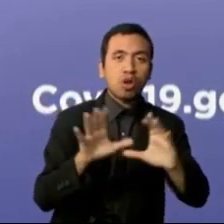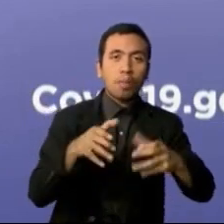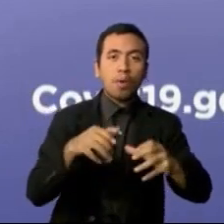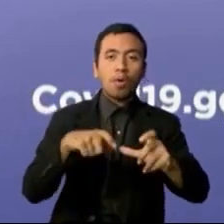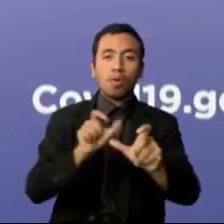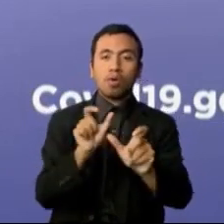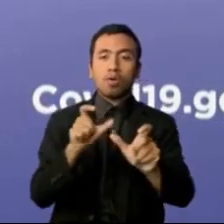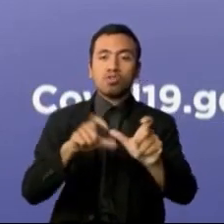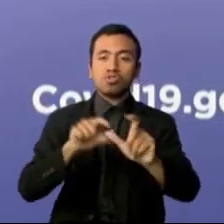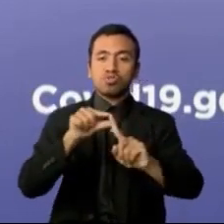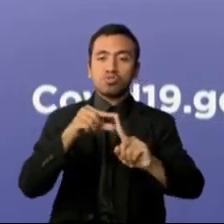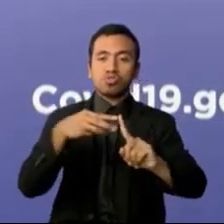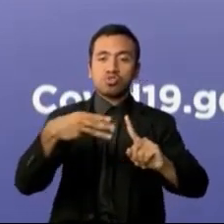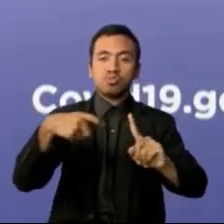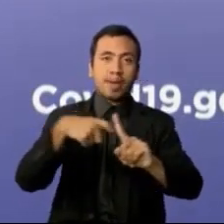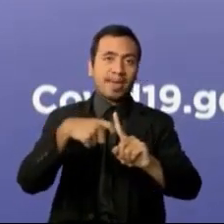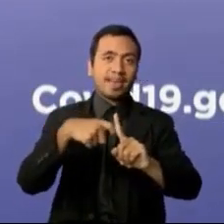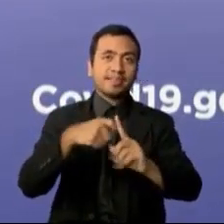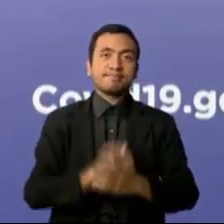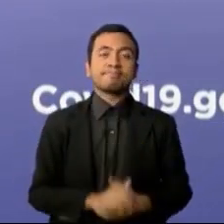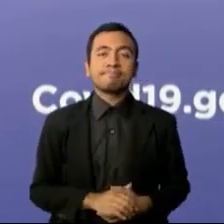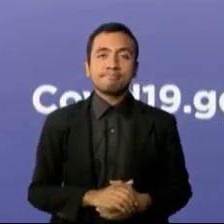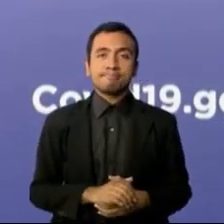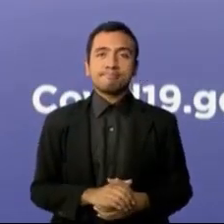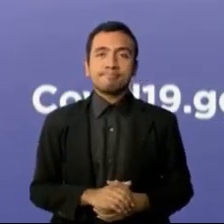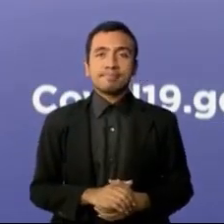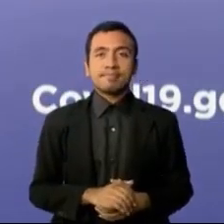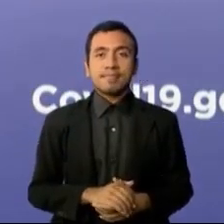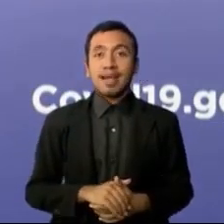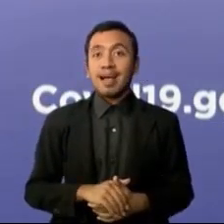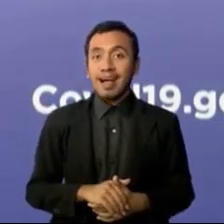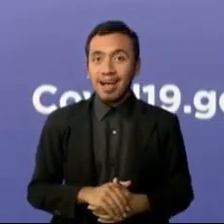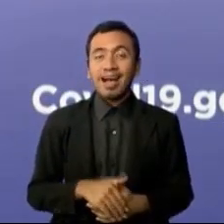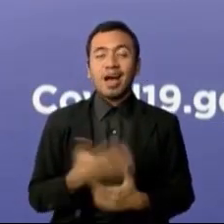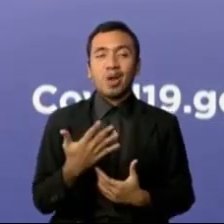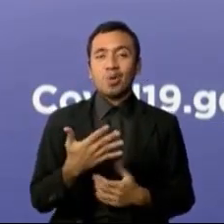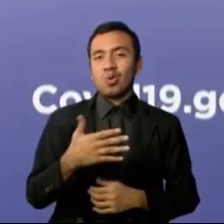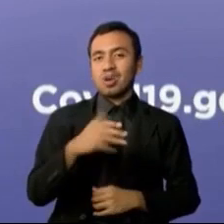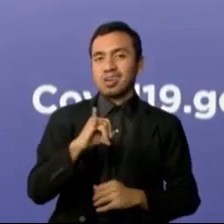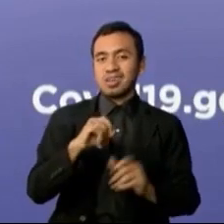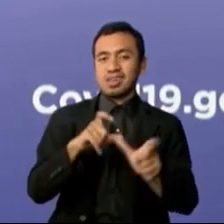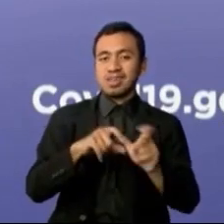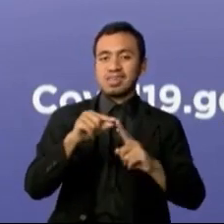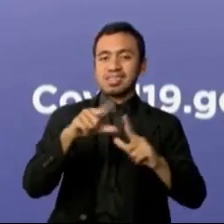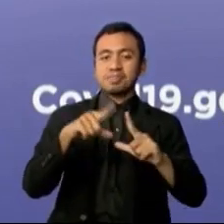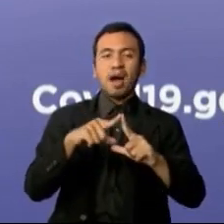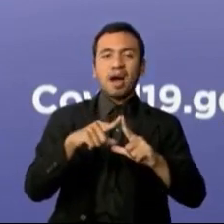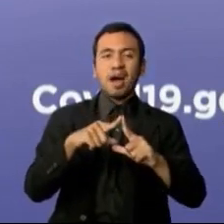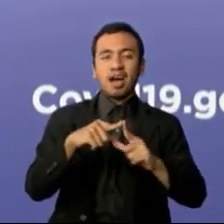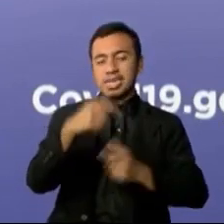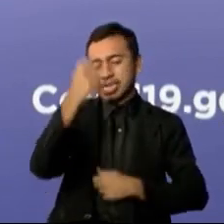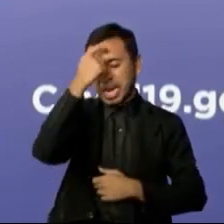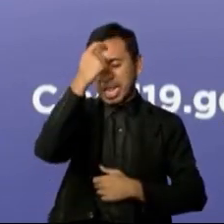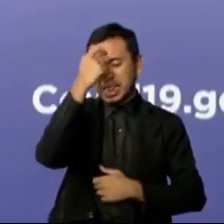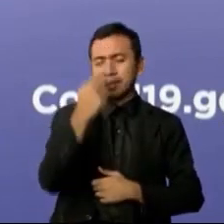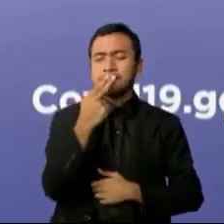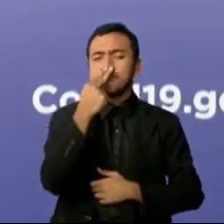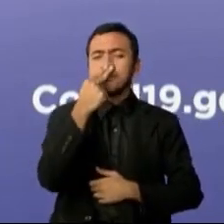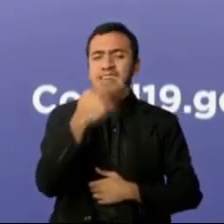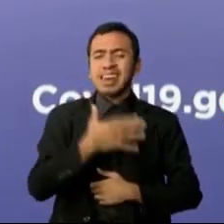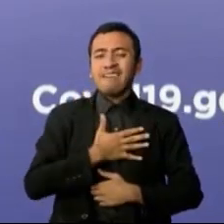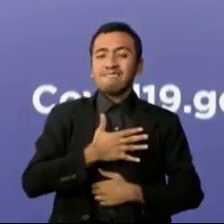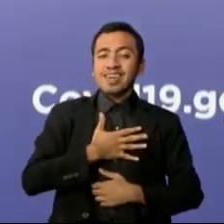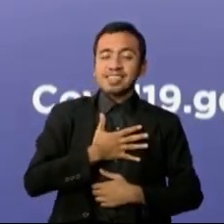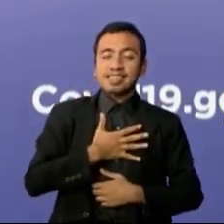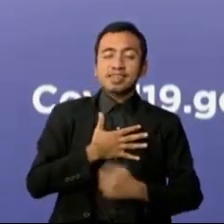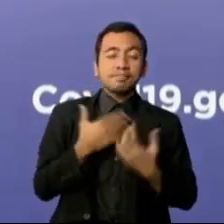aspek atau kemudian infeksi saluran pernapasan atas yang berat dan harus dirawat dirumah sakit